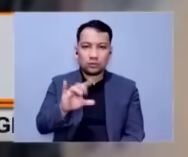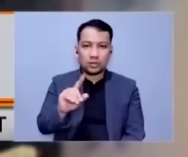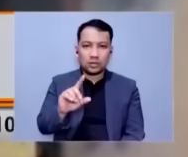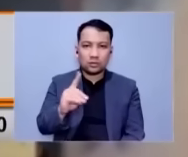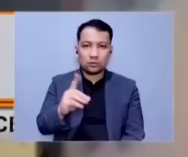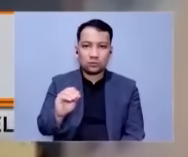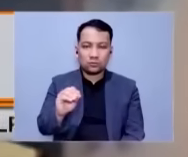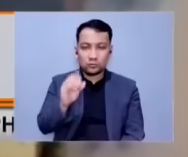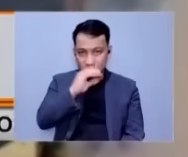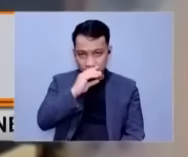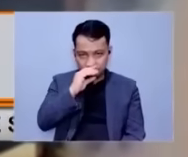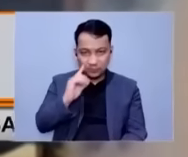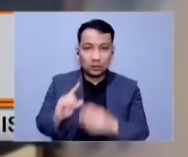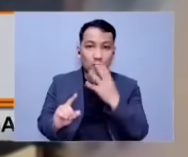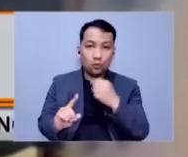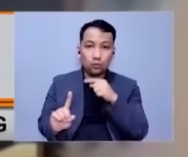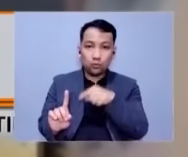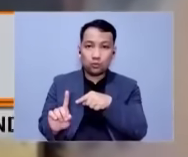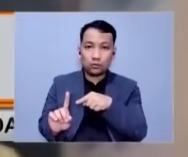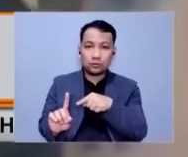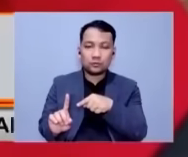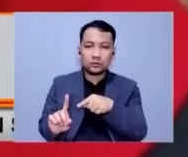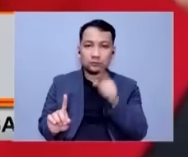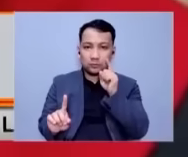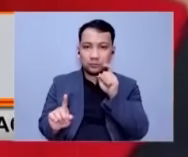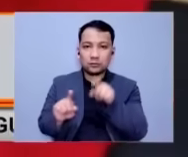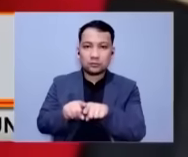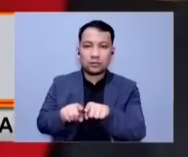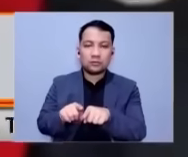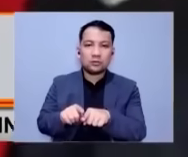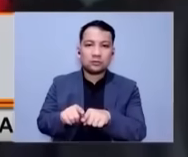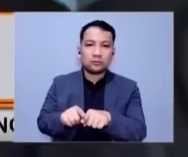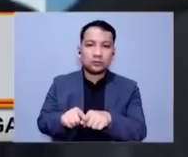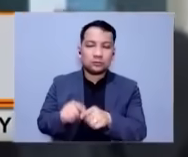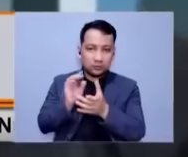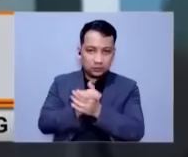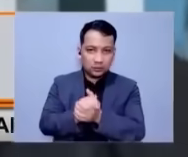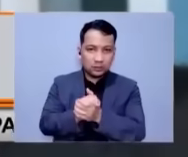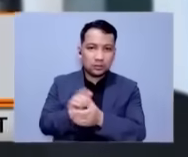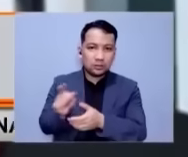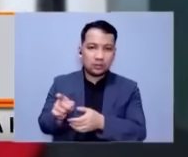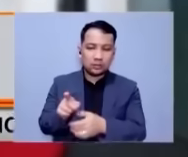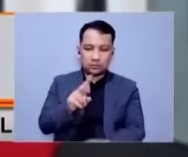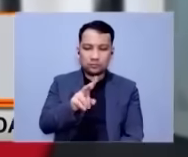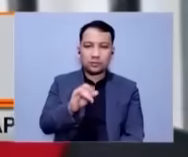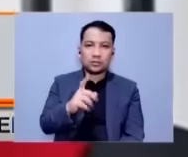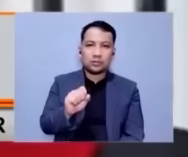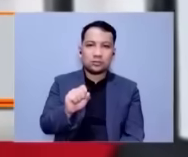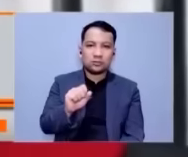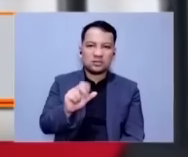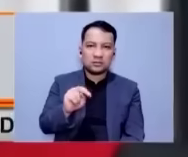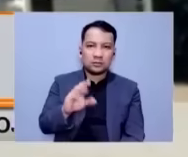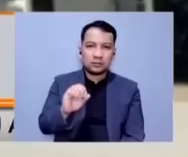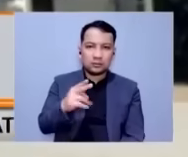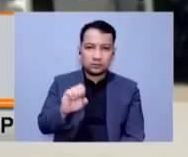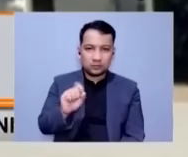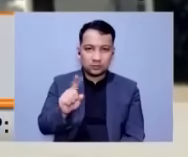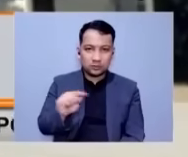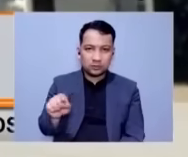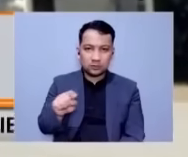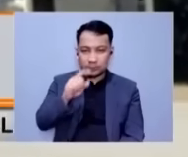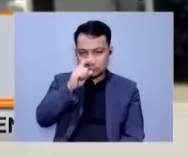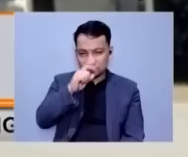Ang itinuturong sa larin ang kapatid mismo ng kanyang kinakasama na si Virgilio Sanchez, 42 anyos.